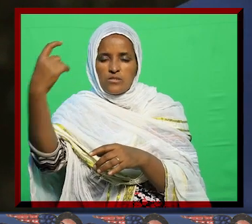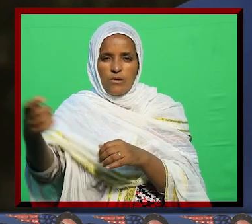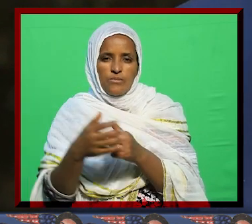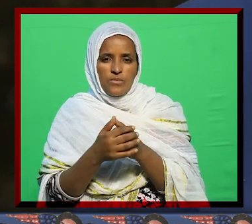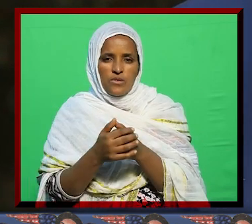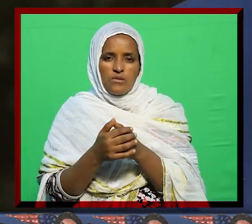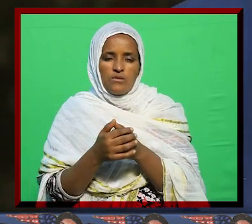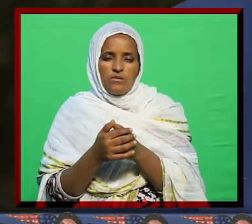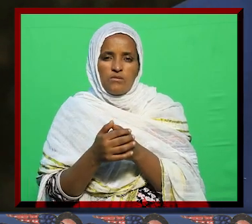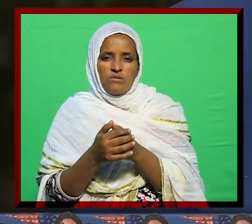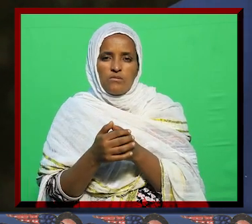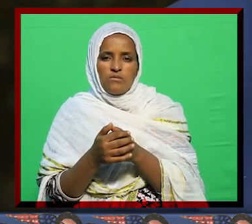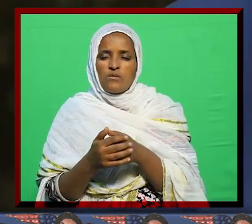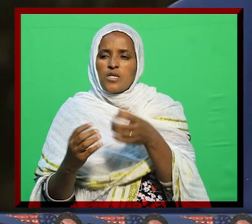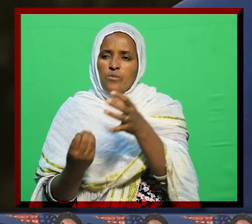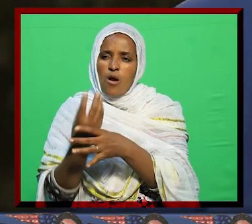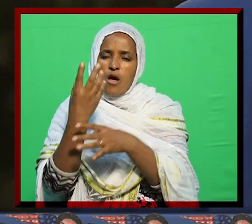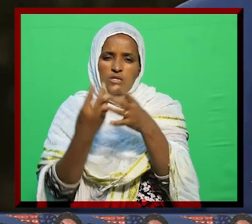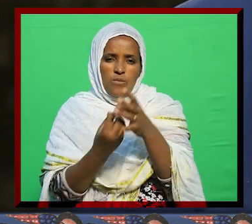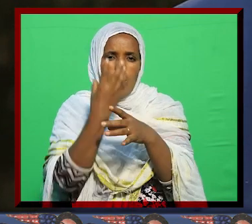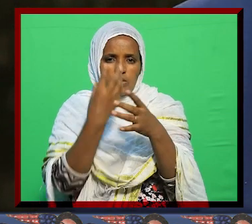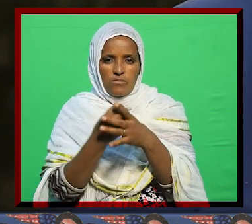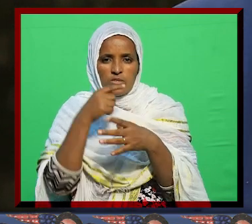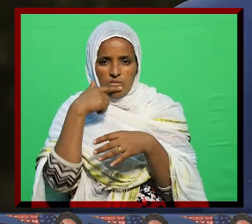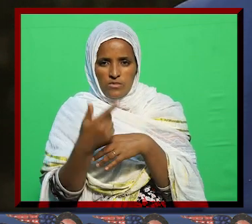በሀሳብ ልማት ልማት ብንለው